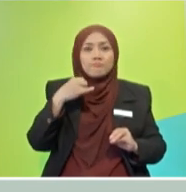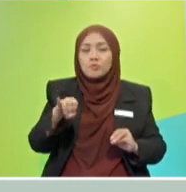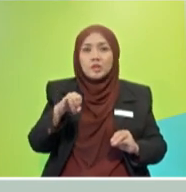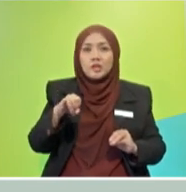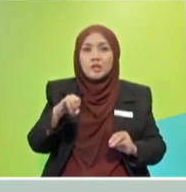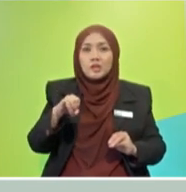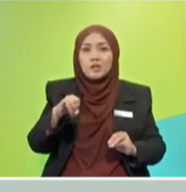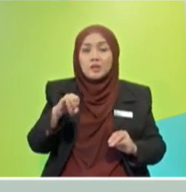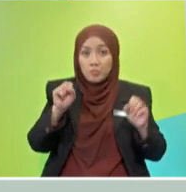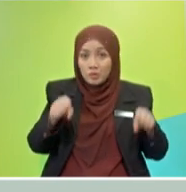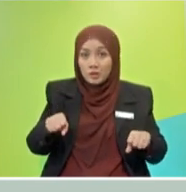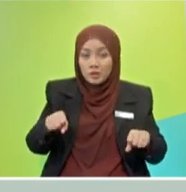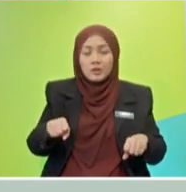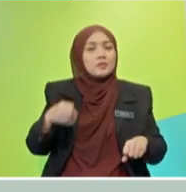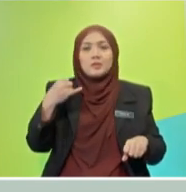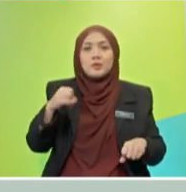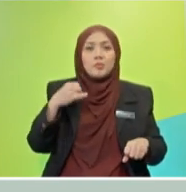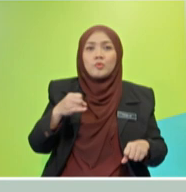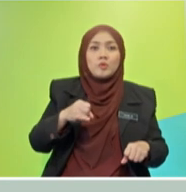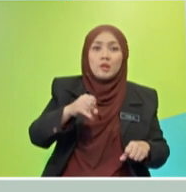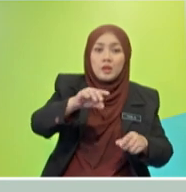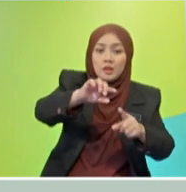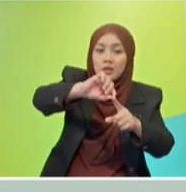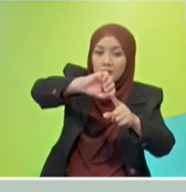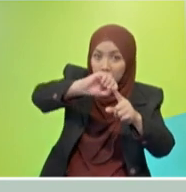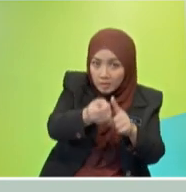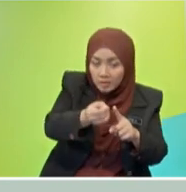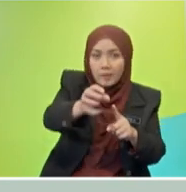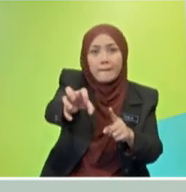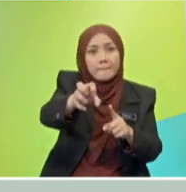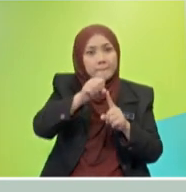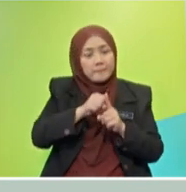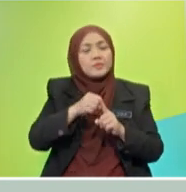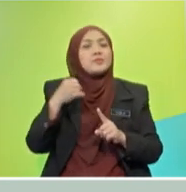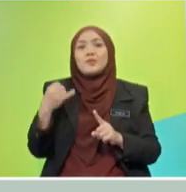tak boleh tak boleh dituai betul jadi ini